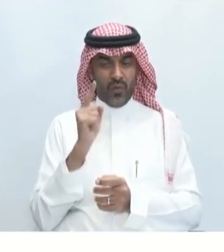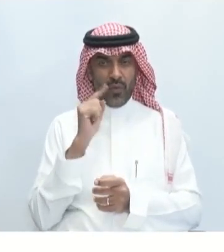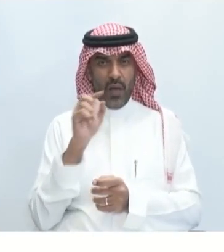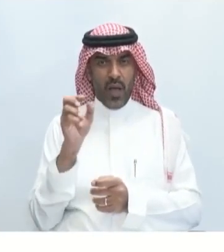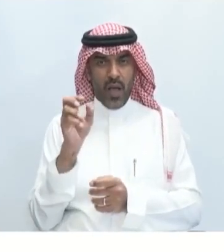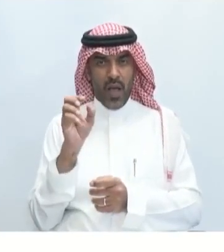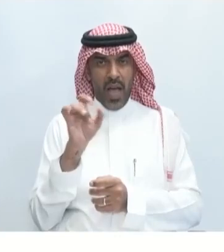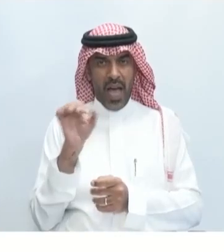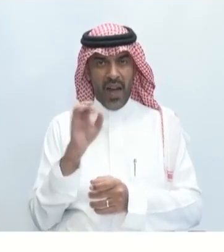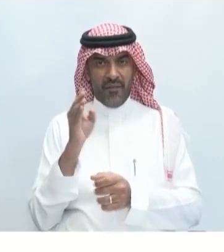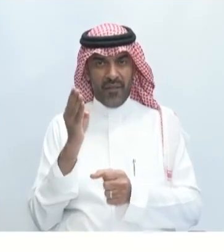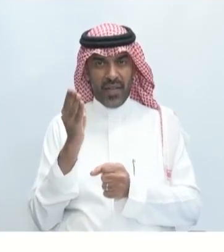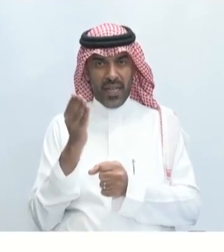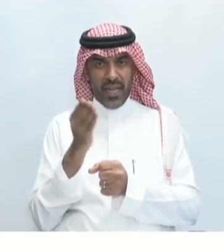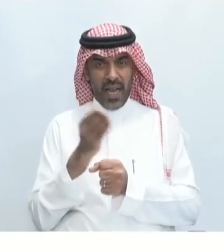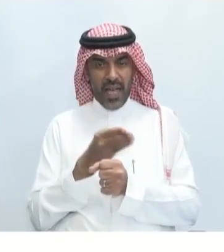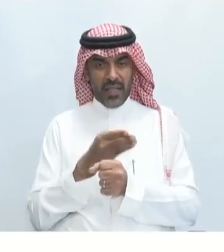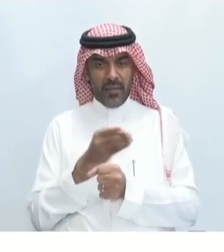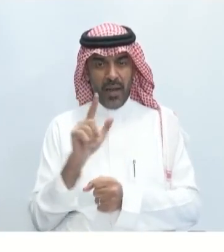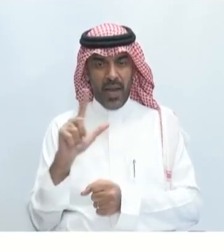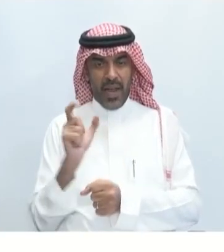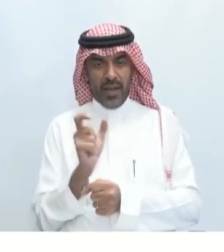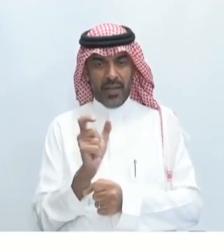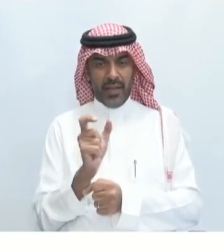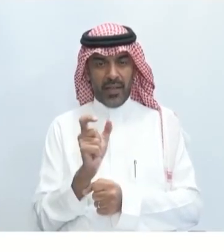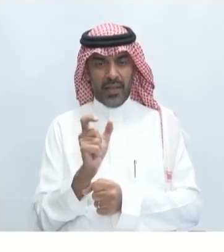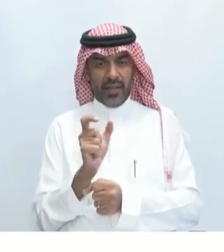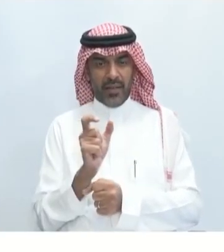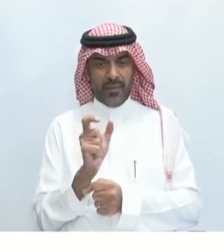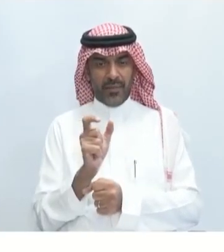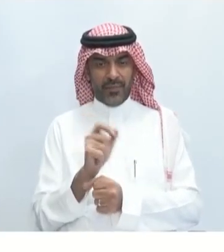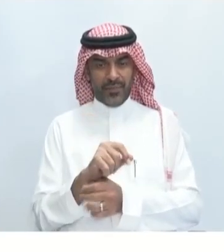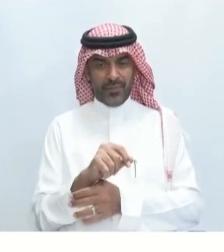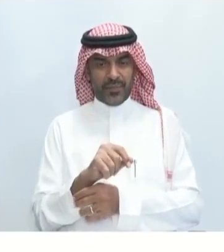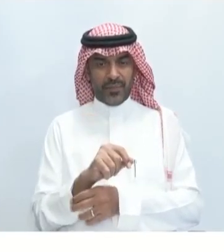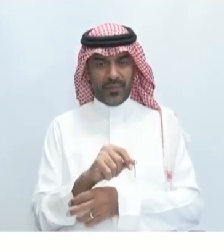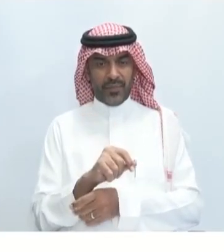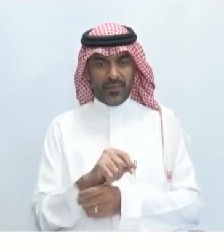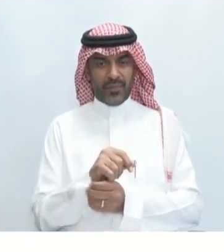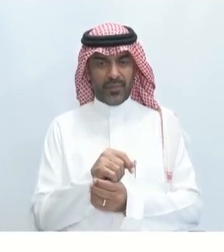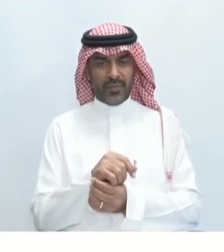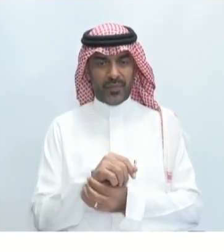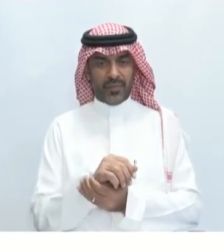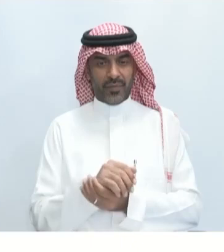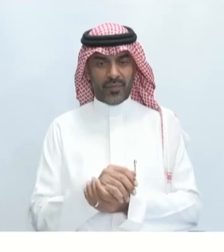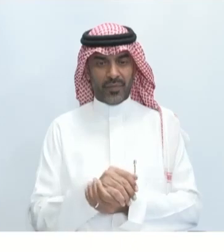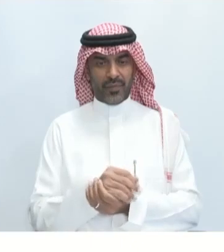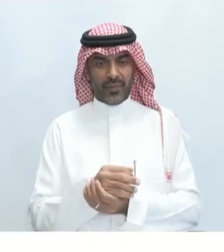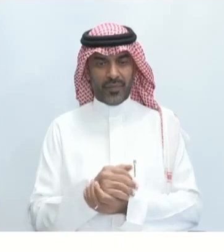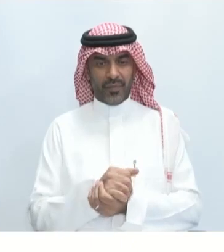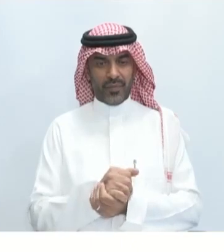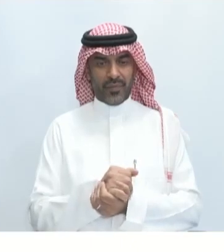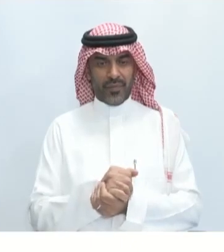الناصب لن فالناس لن ينسوا افاد نفي